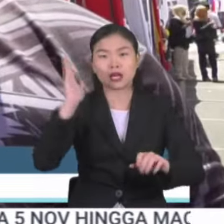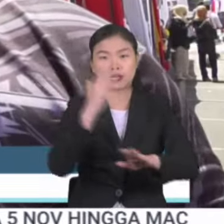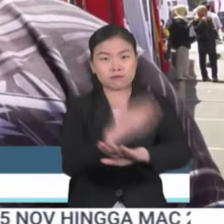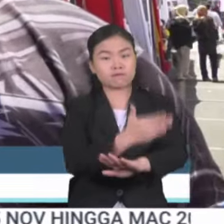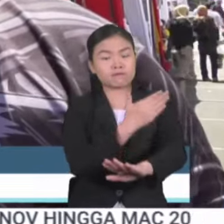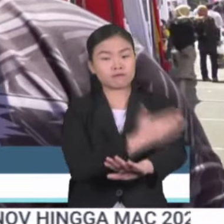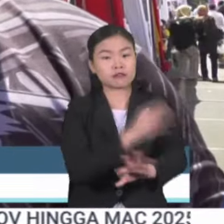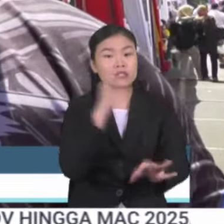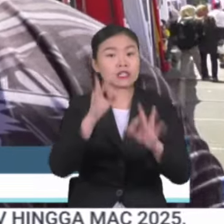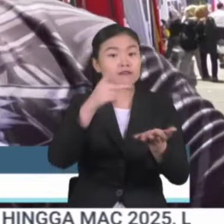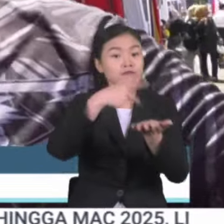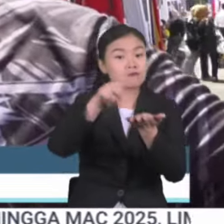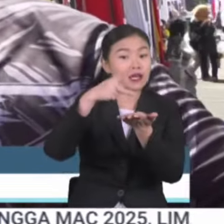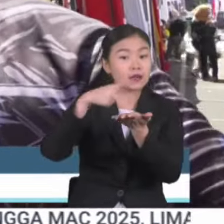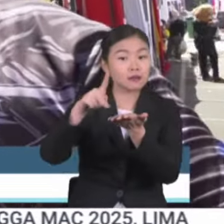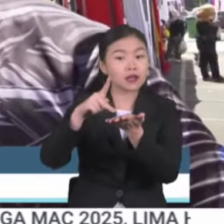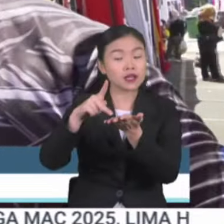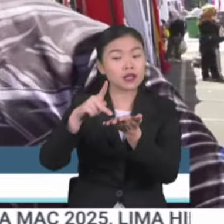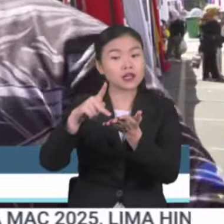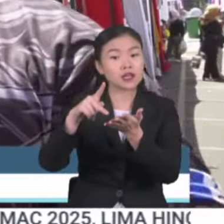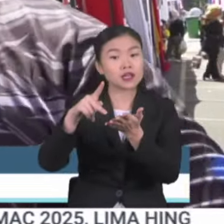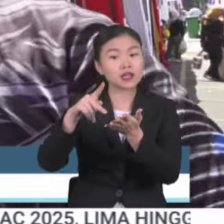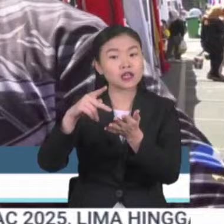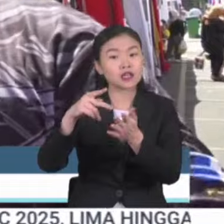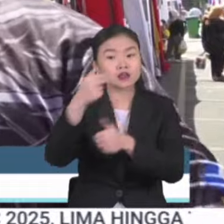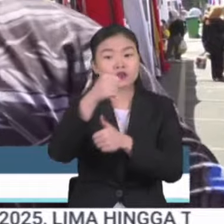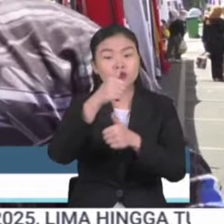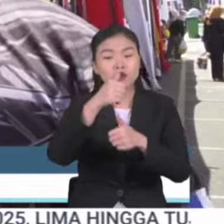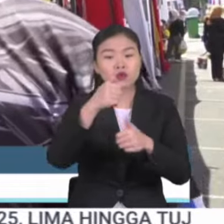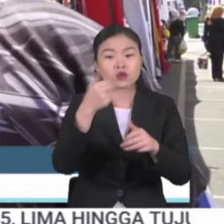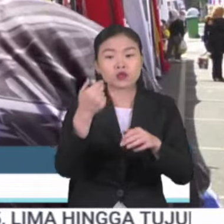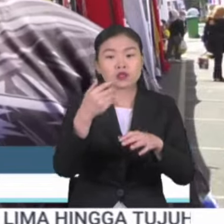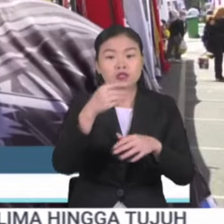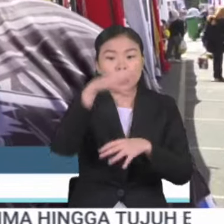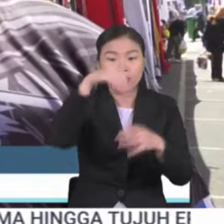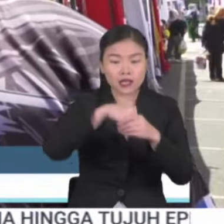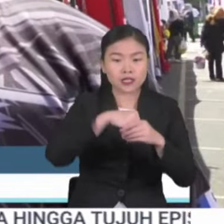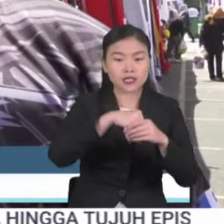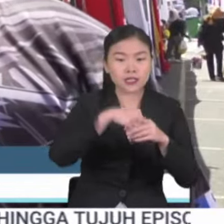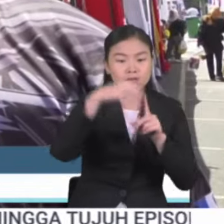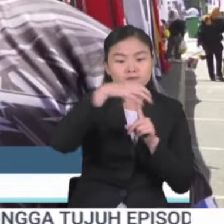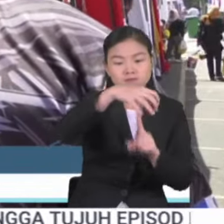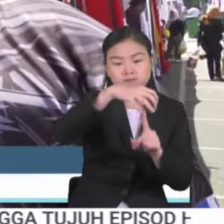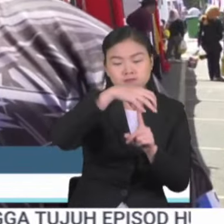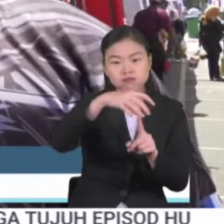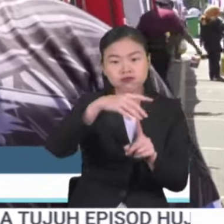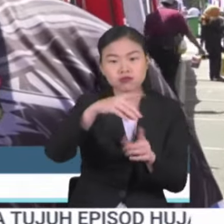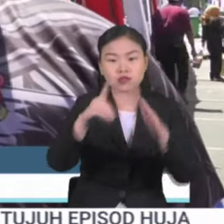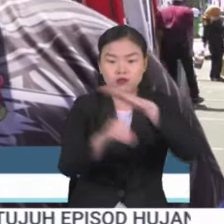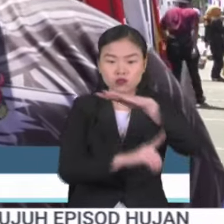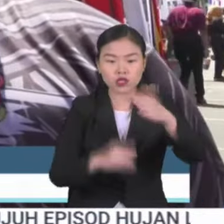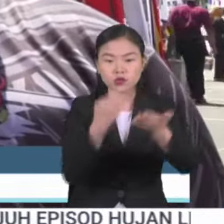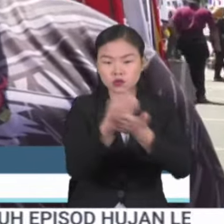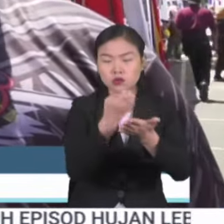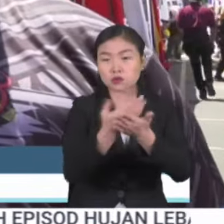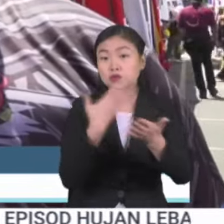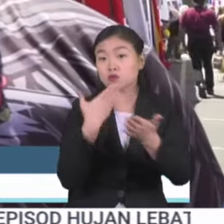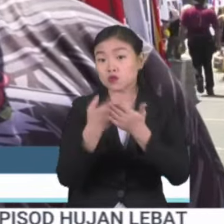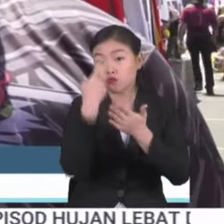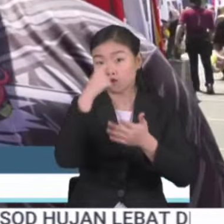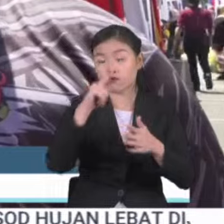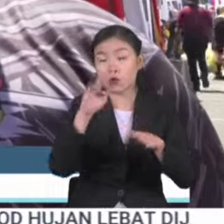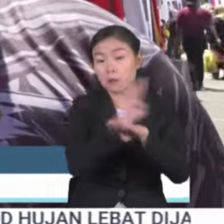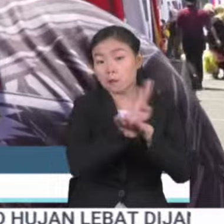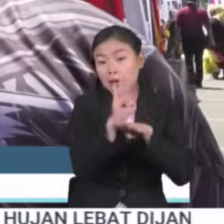bila kita perbelanjaan kita melalui penjajah kecil, kita berpusing di situ, bersekitar di situ. Dasar ekonomi ini memang bagus untuk penjajah-penjajah